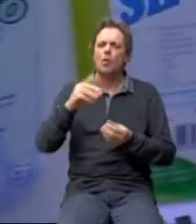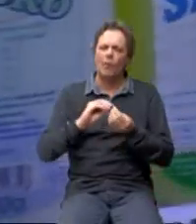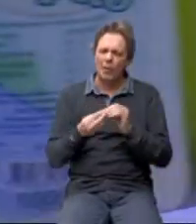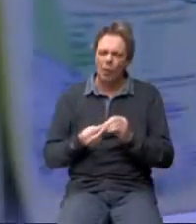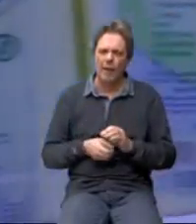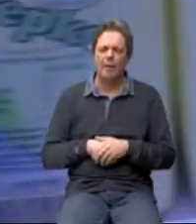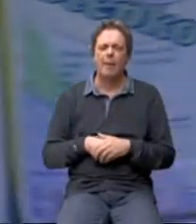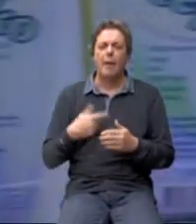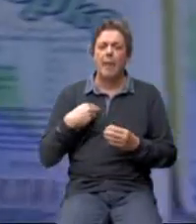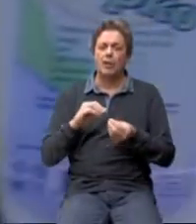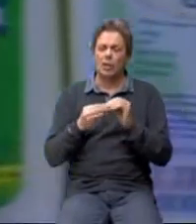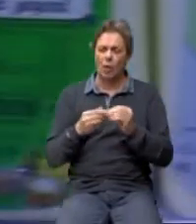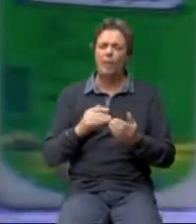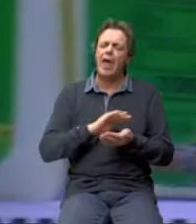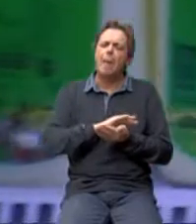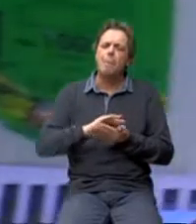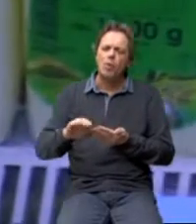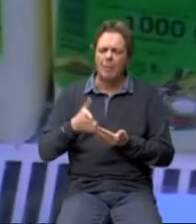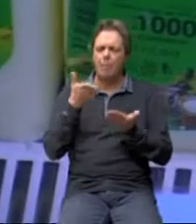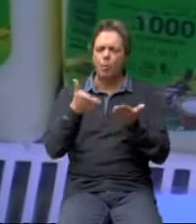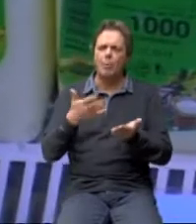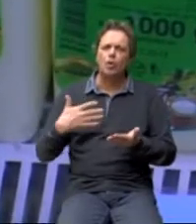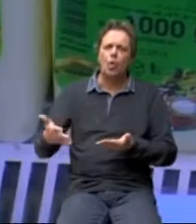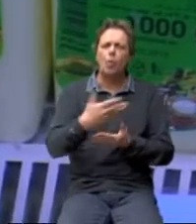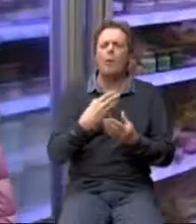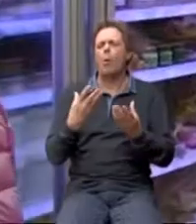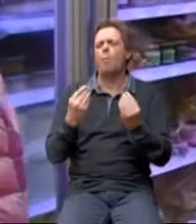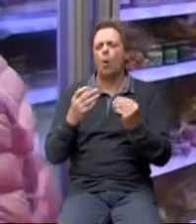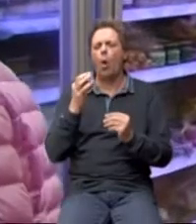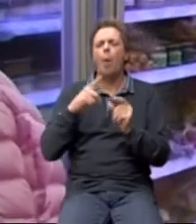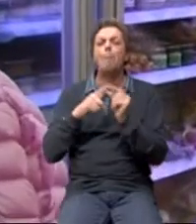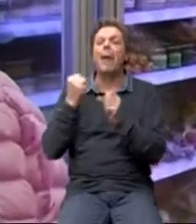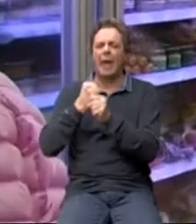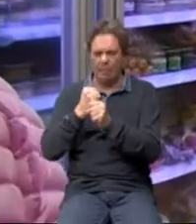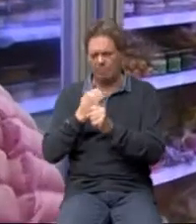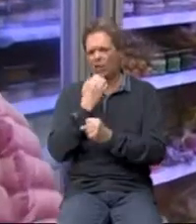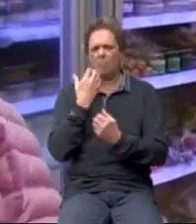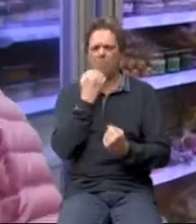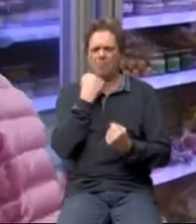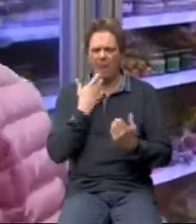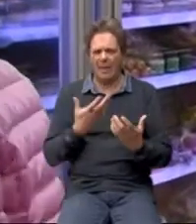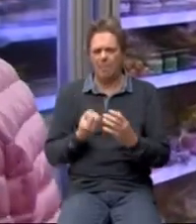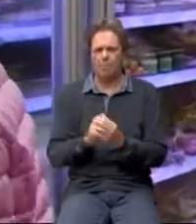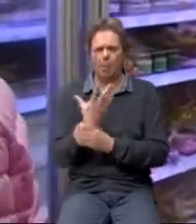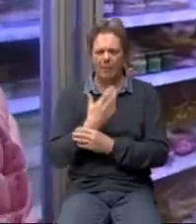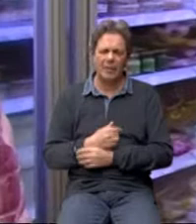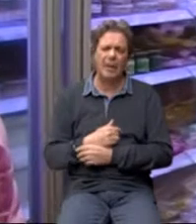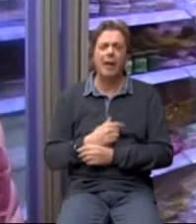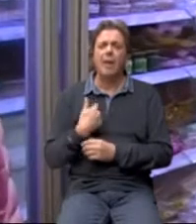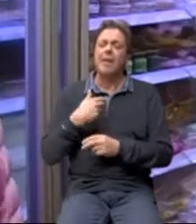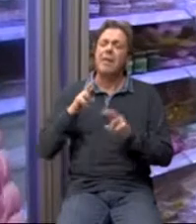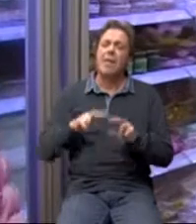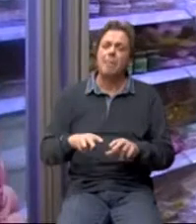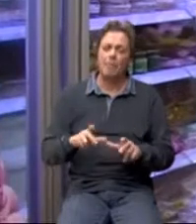trgovine. Naša trgovina je posebna po tome što okupljamo mnoštvo OPG-ova na jednom mjestu. Isto tako ovdje u Ilici imamo